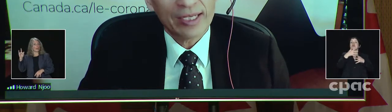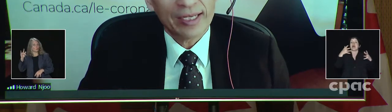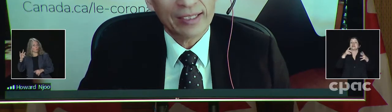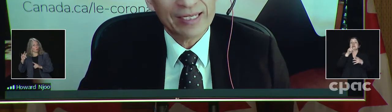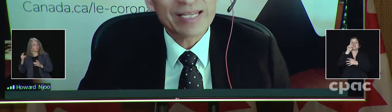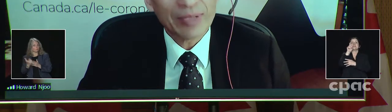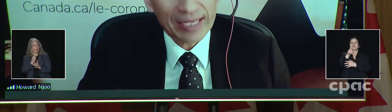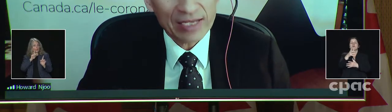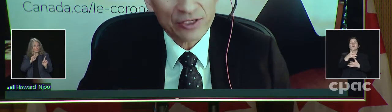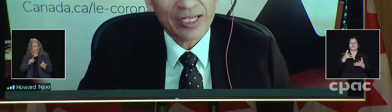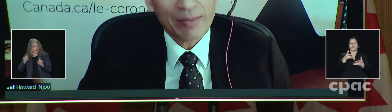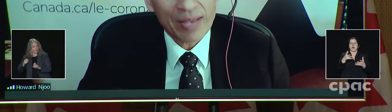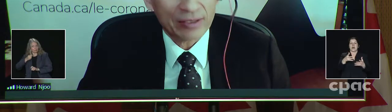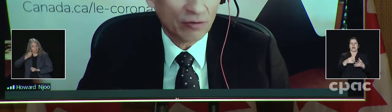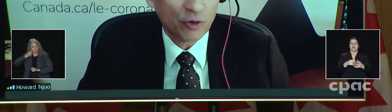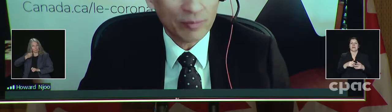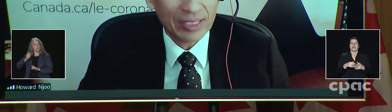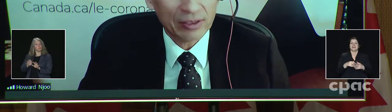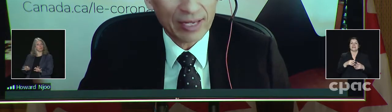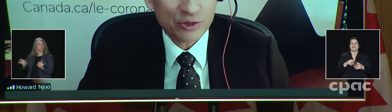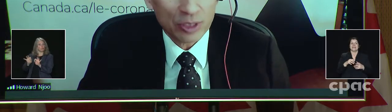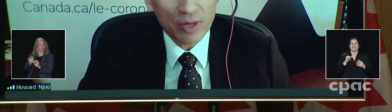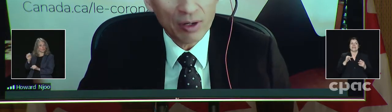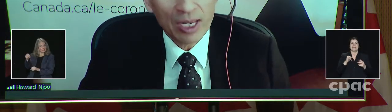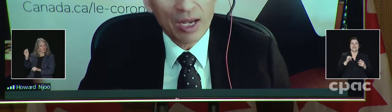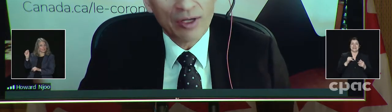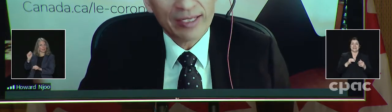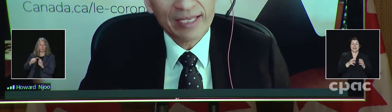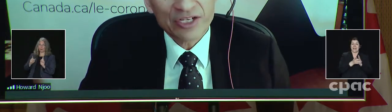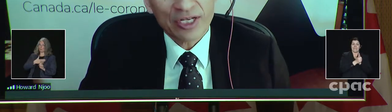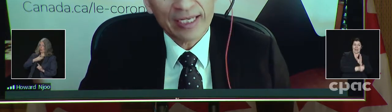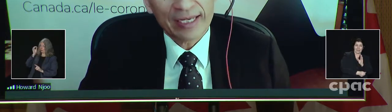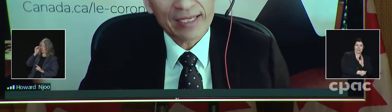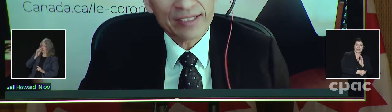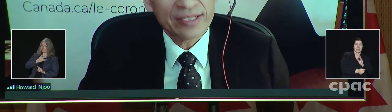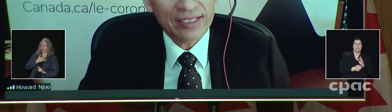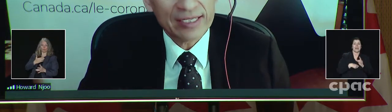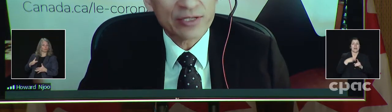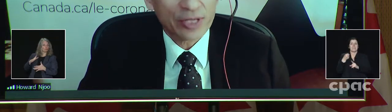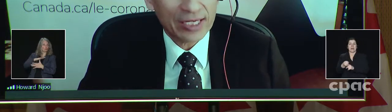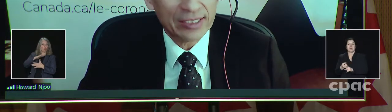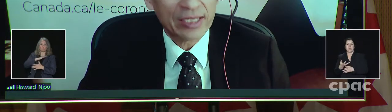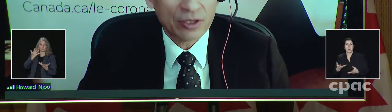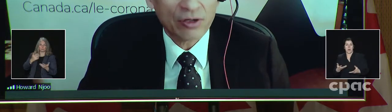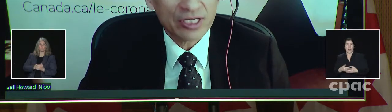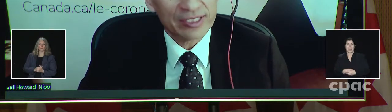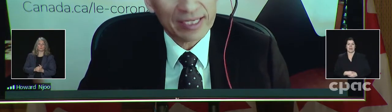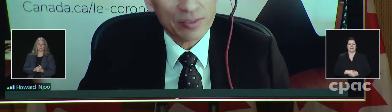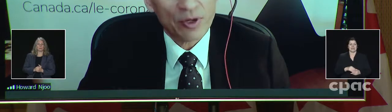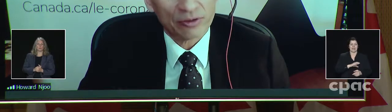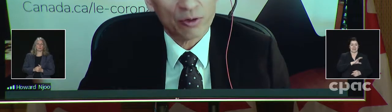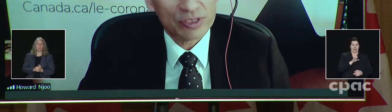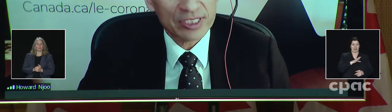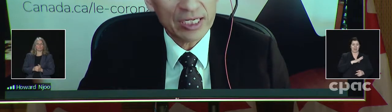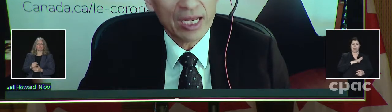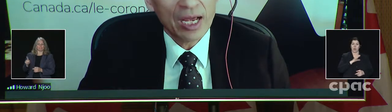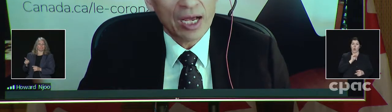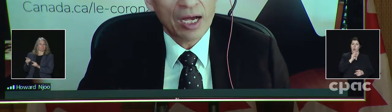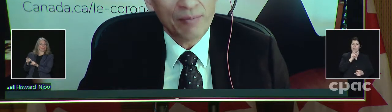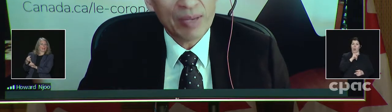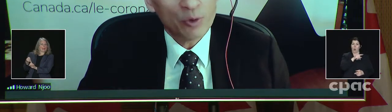quoi les implications et l'impact. On voit maintenant, actuellement, on a déjà les cas signalés ici au Canada, donc c'est très important